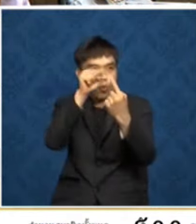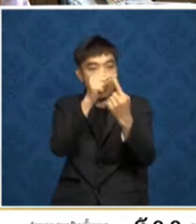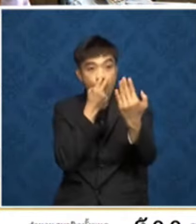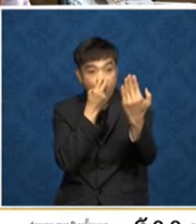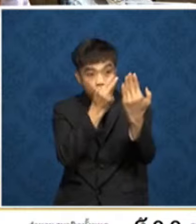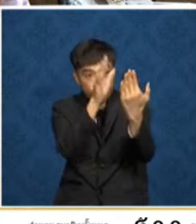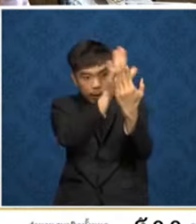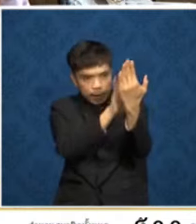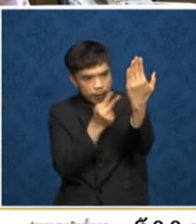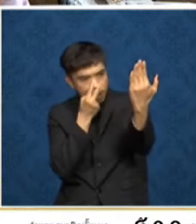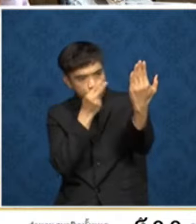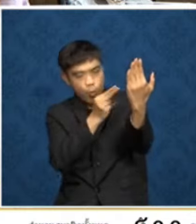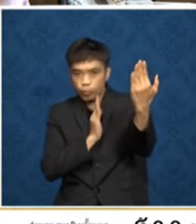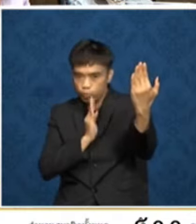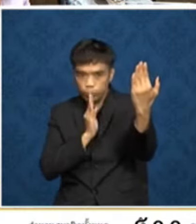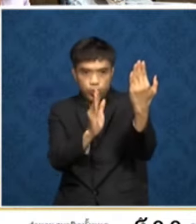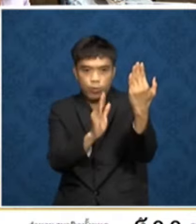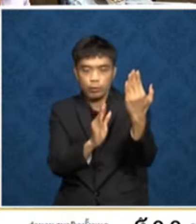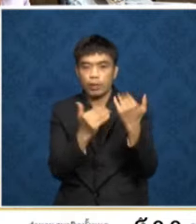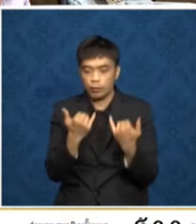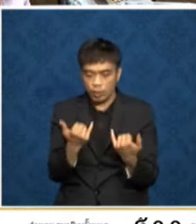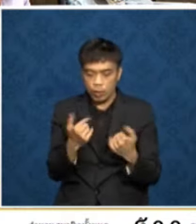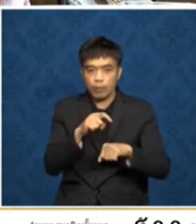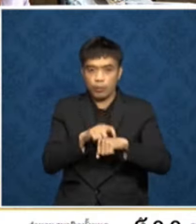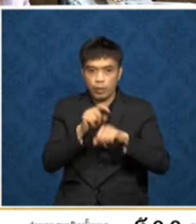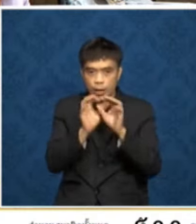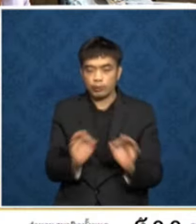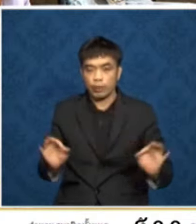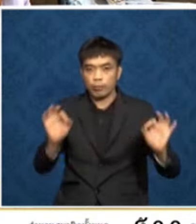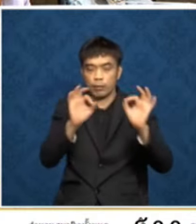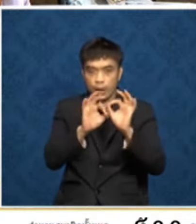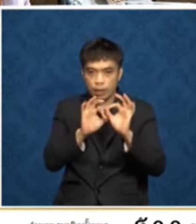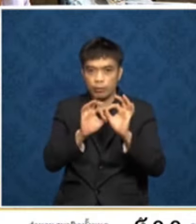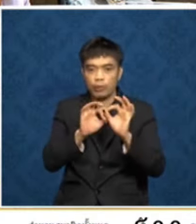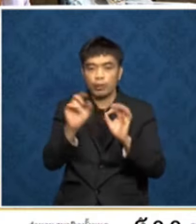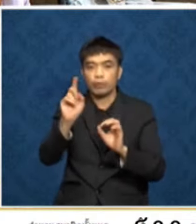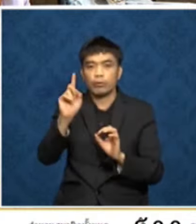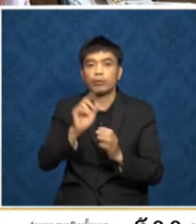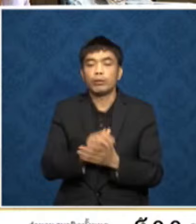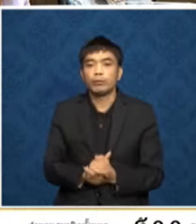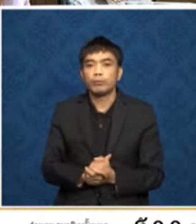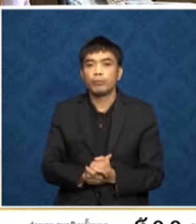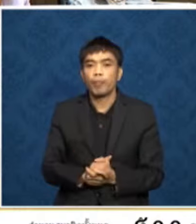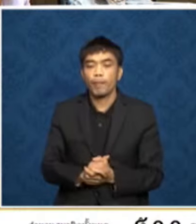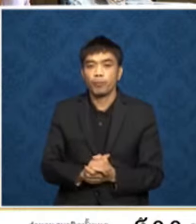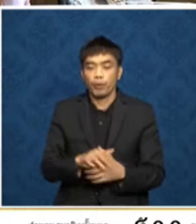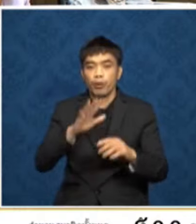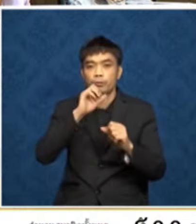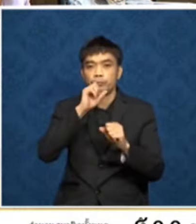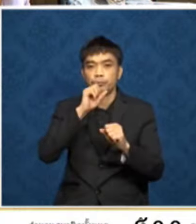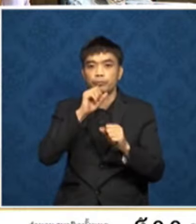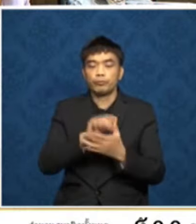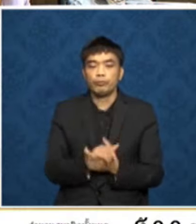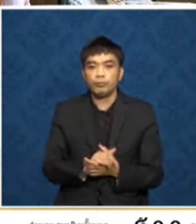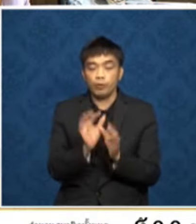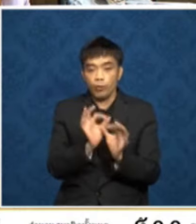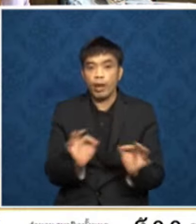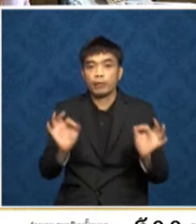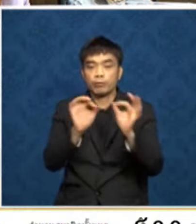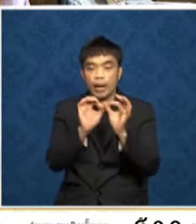ว่าช่วงเวลานี้คือช่วงเวลาในการเปลี่ยนผ่านเป็นช่วงเวลาระหว่างการเดินทางไปสู่เป้า